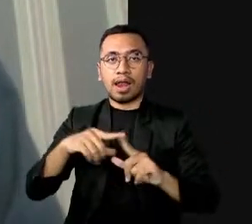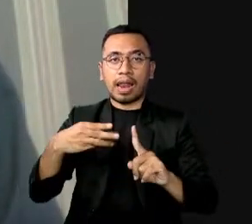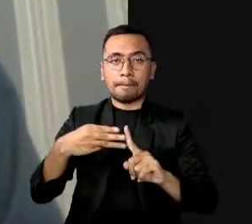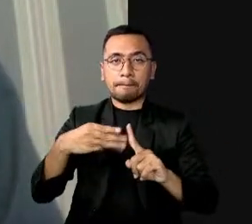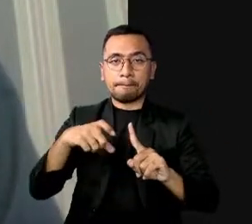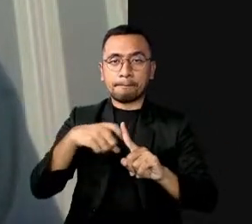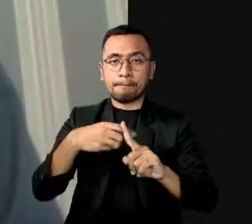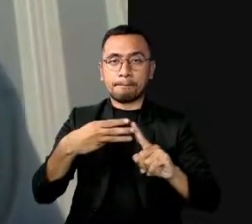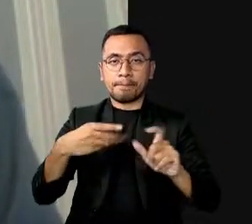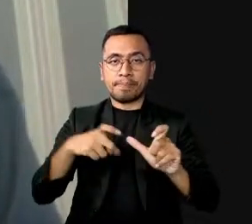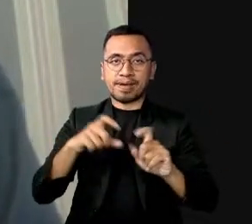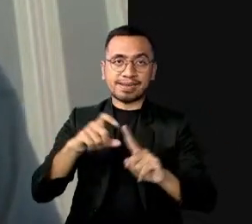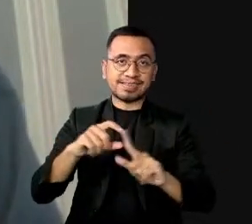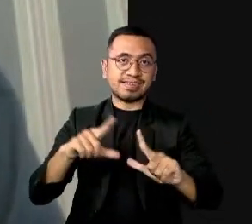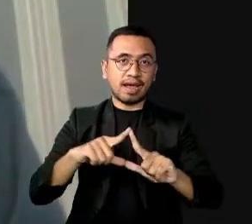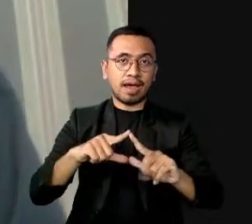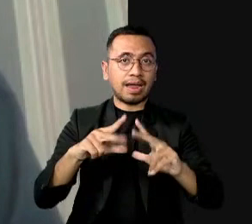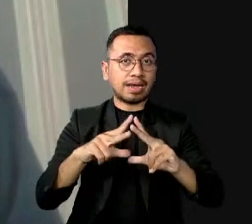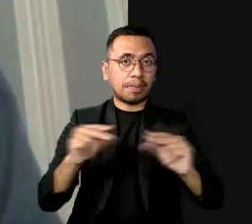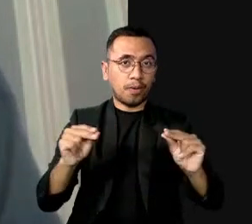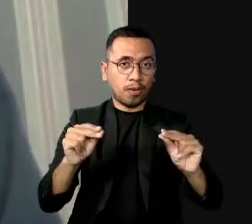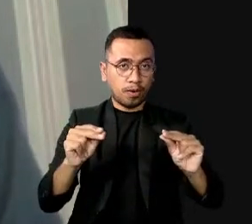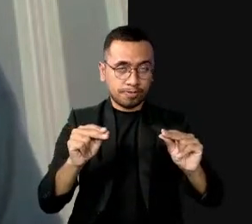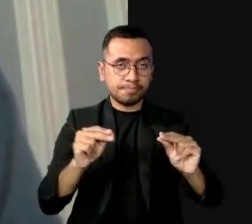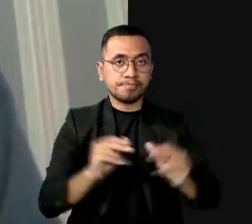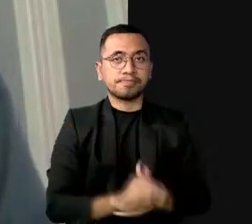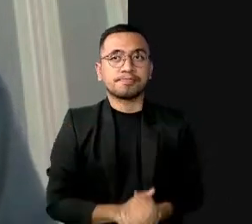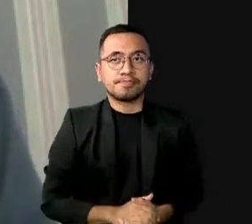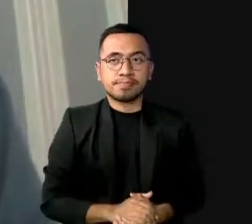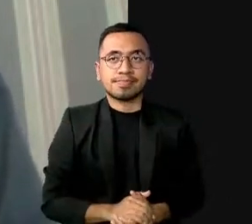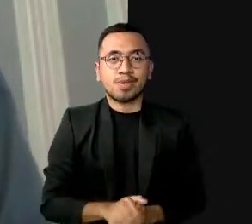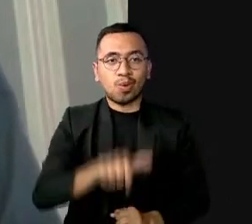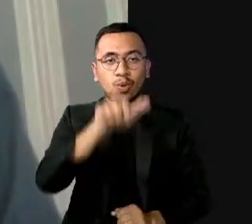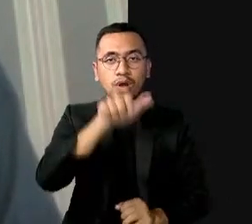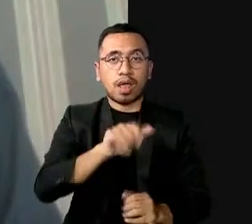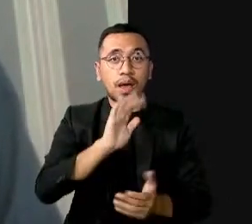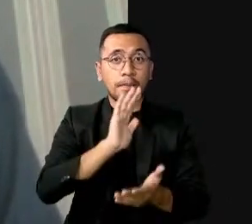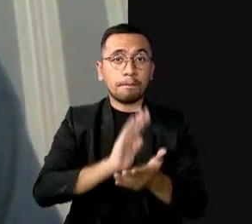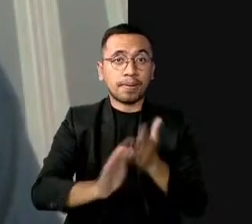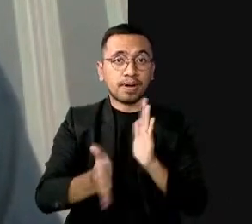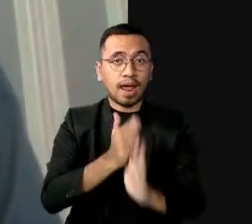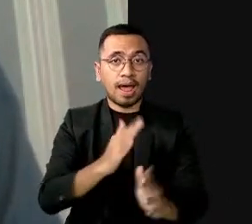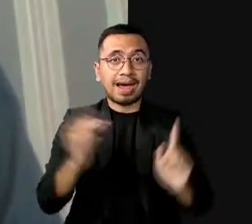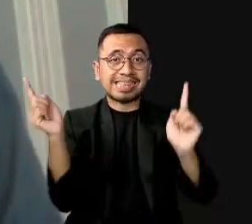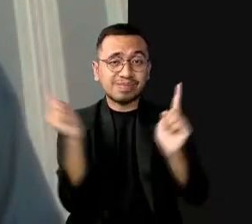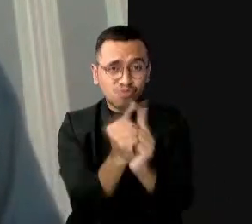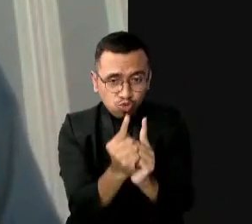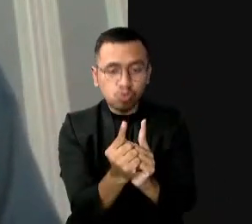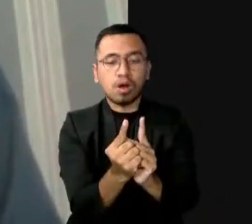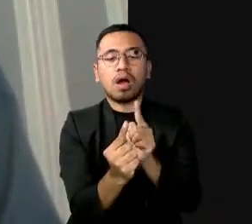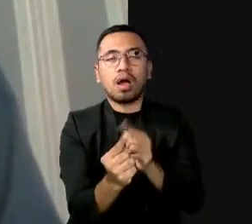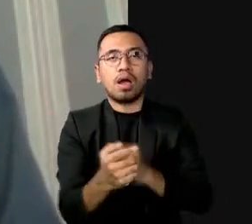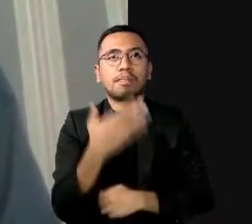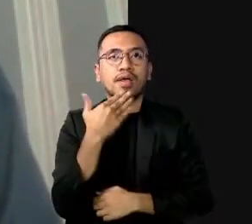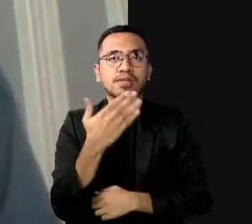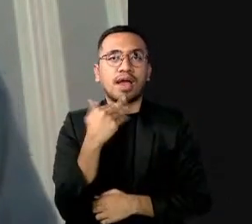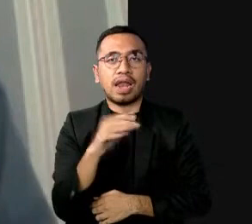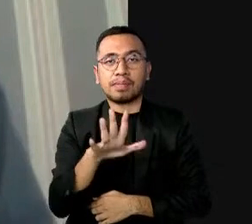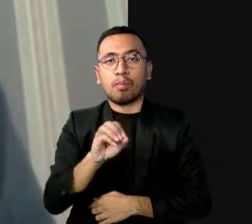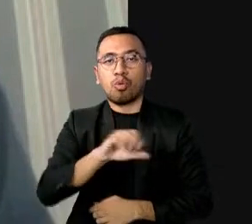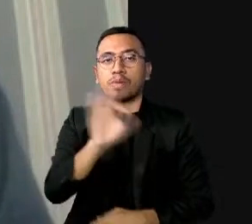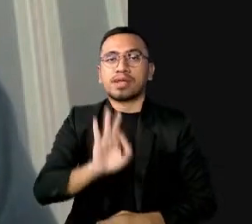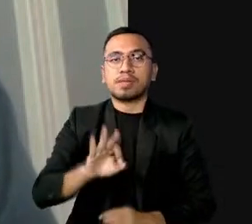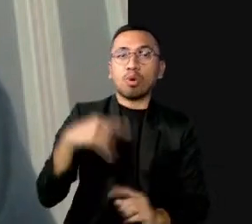kontak apa concrete yang di-share tcr rata-rata contoh senyawa 50% itu positif